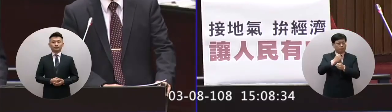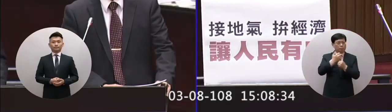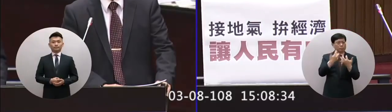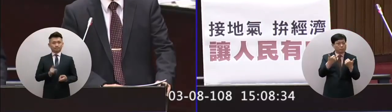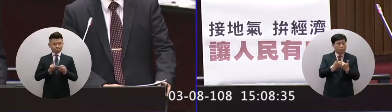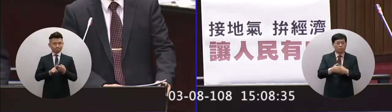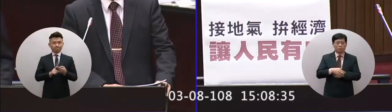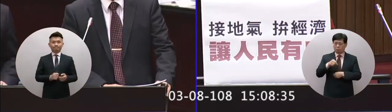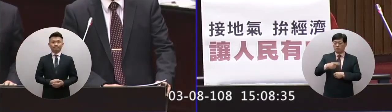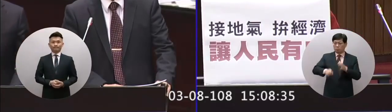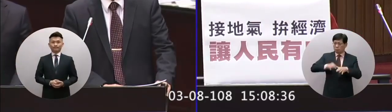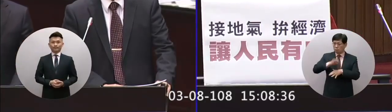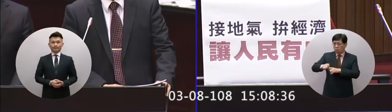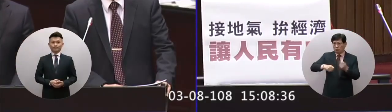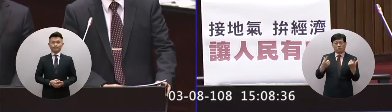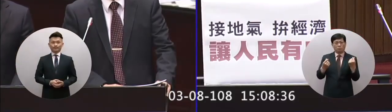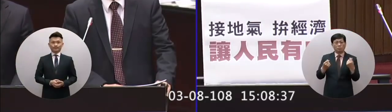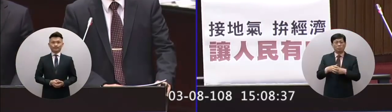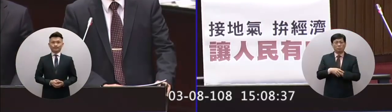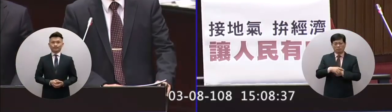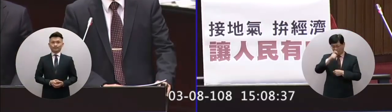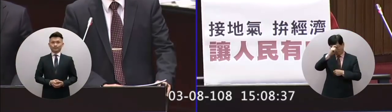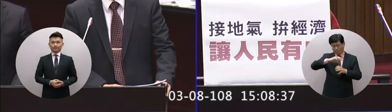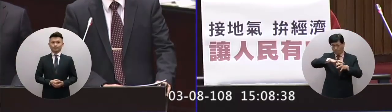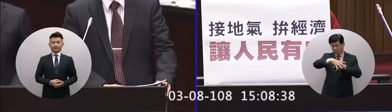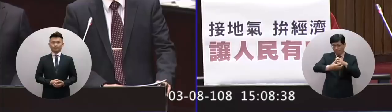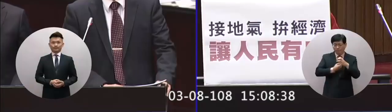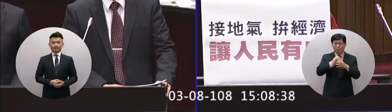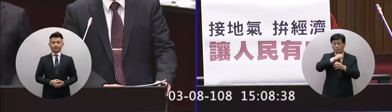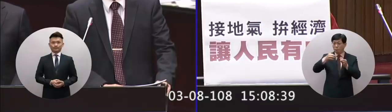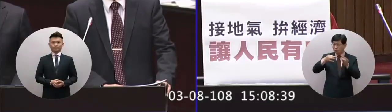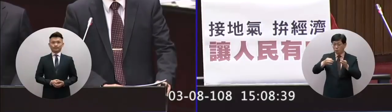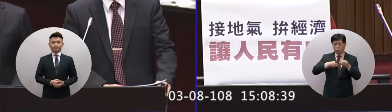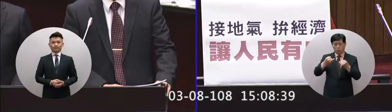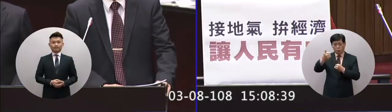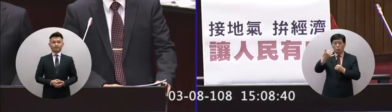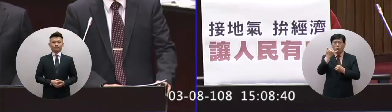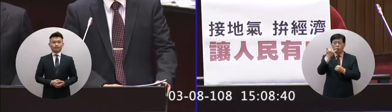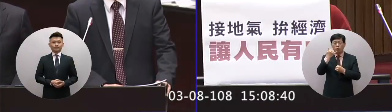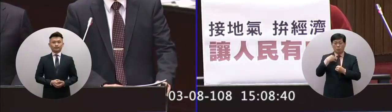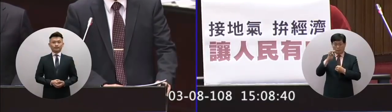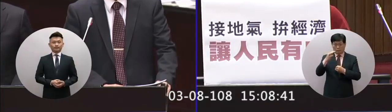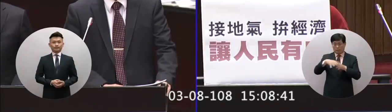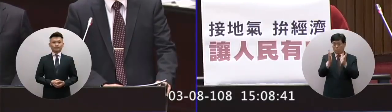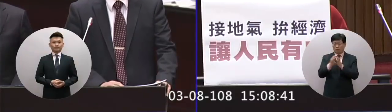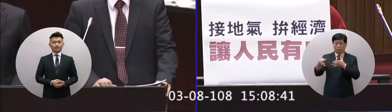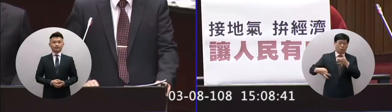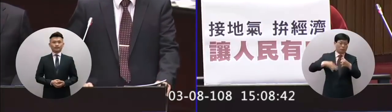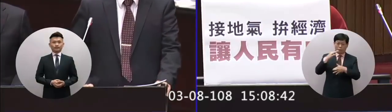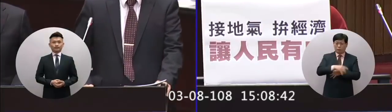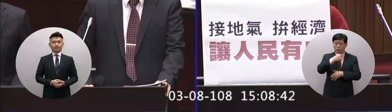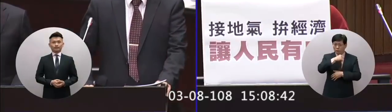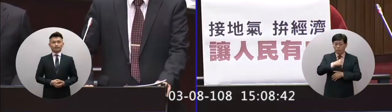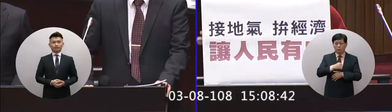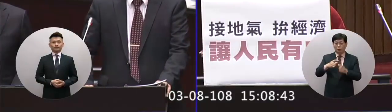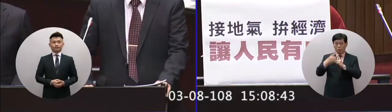会，我们这一个投资方案就是希望世界上的台商有成就的台商能够把资金引回台湾，离